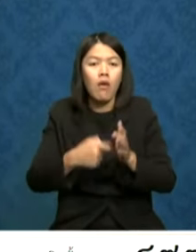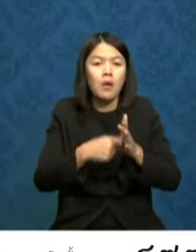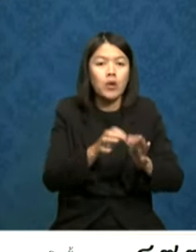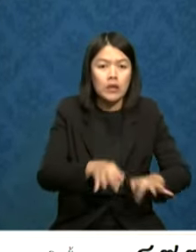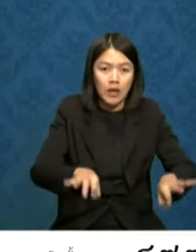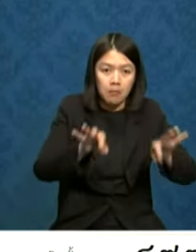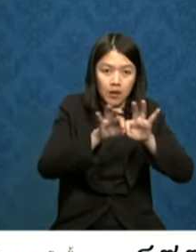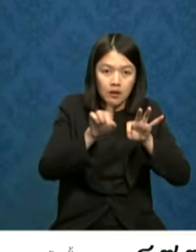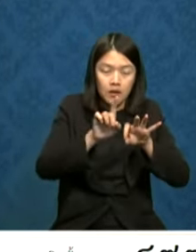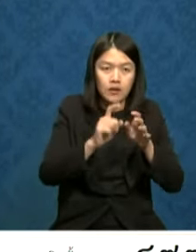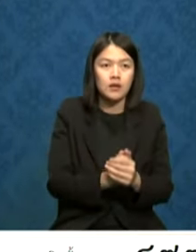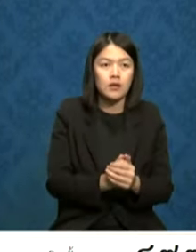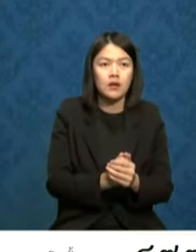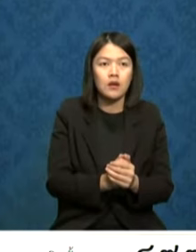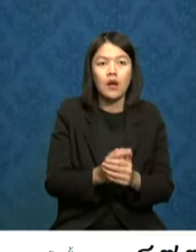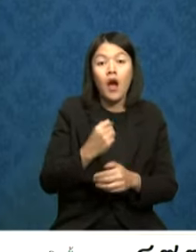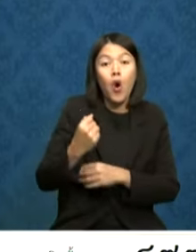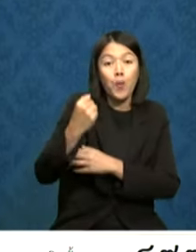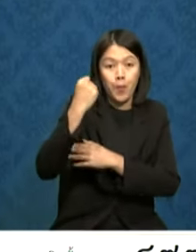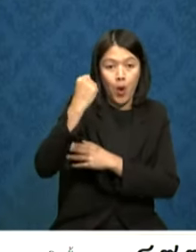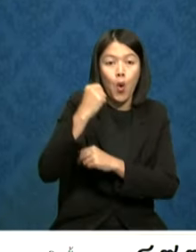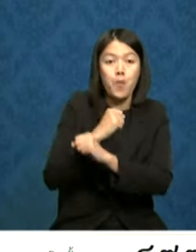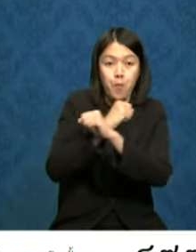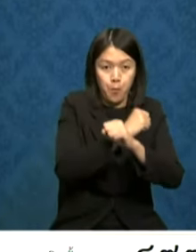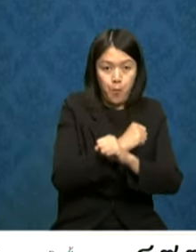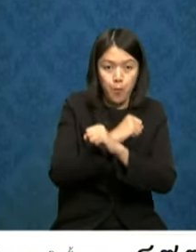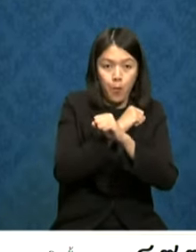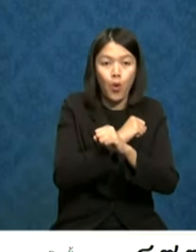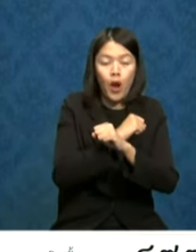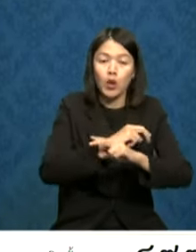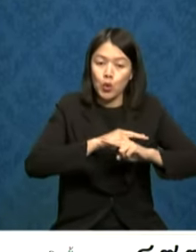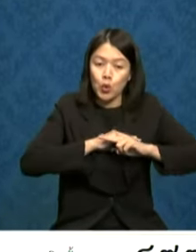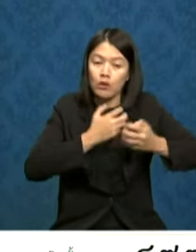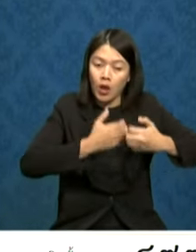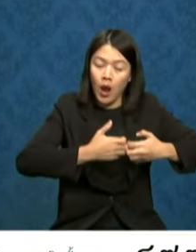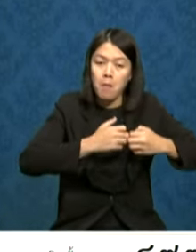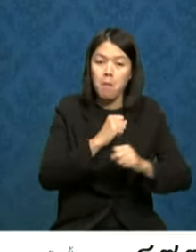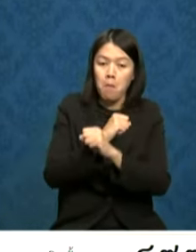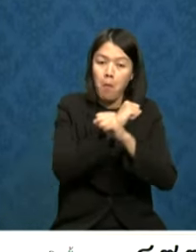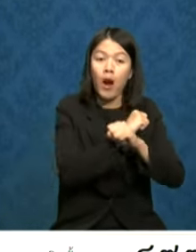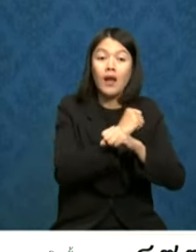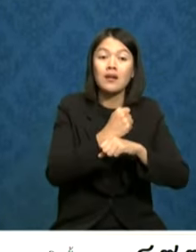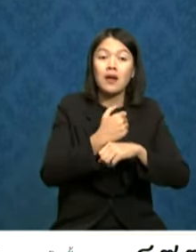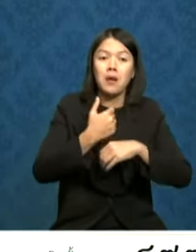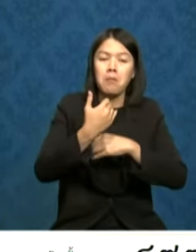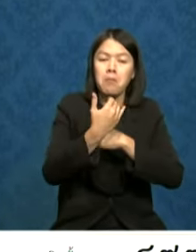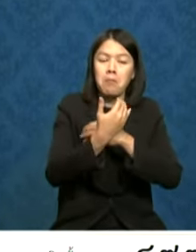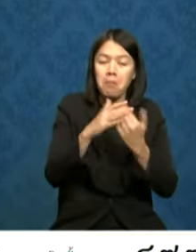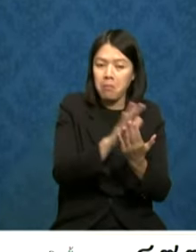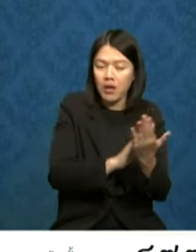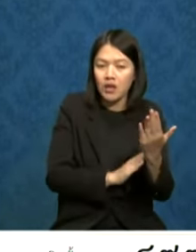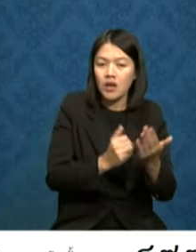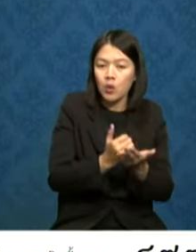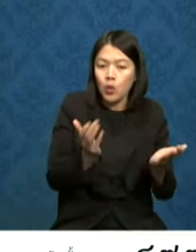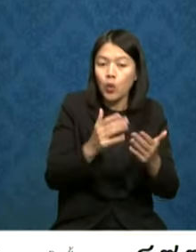อ่าคือเรื่องด้านความมั่นคงนะครับการป้องกันประเทศการพึ่งพาตนเองด้านอุตสาหกรรมป้องกันประเทศเพื่อสนับสนุนกองทัพประเทศ